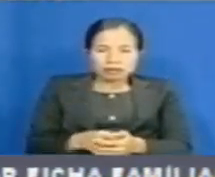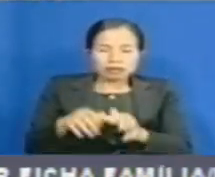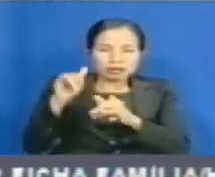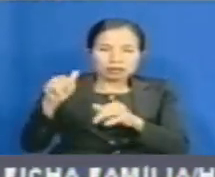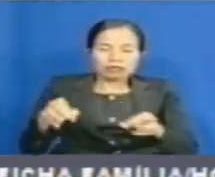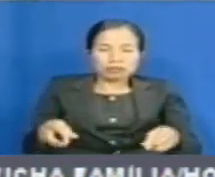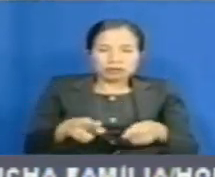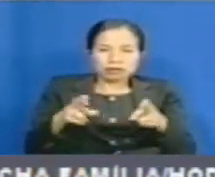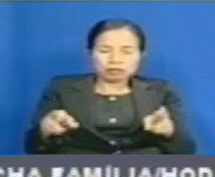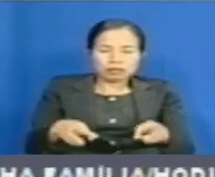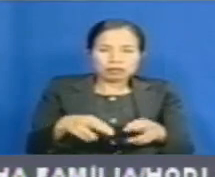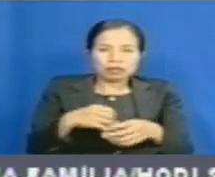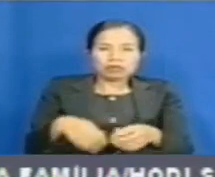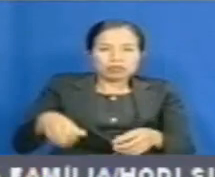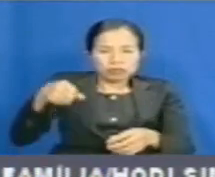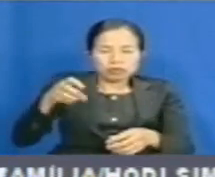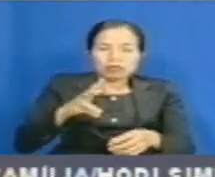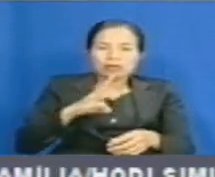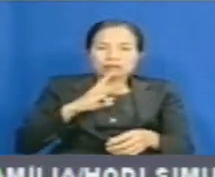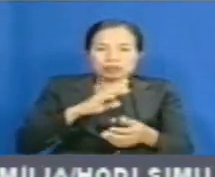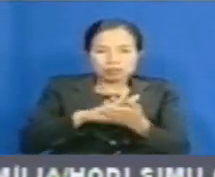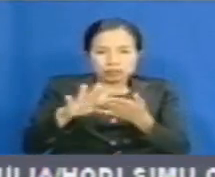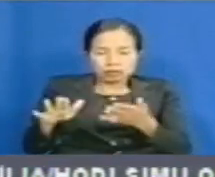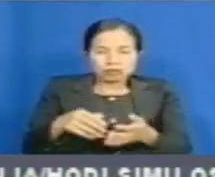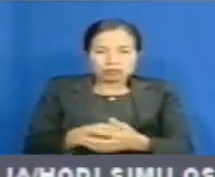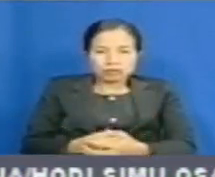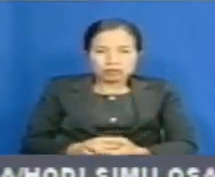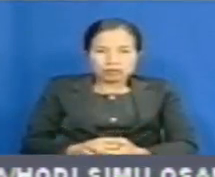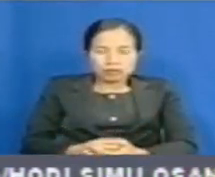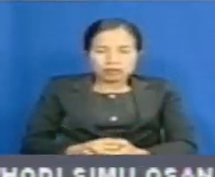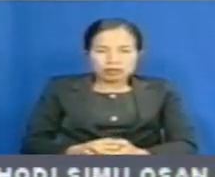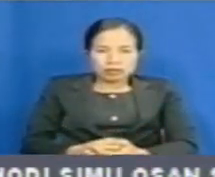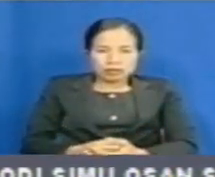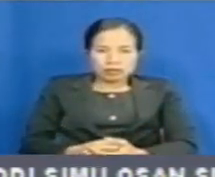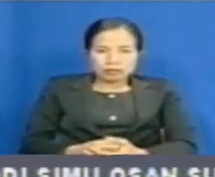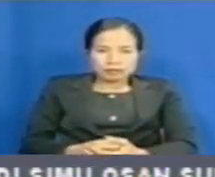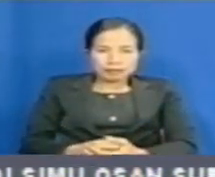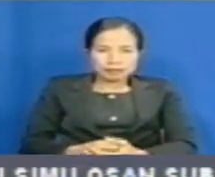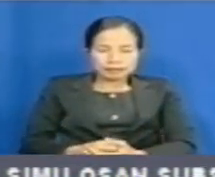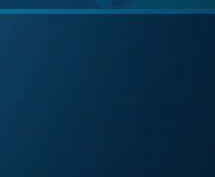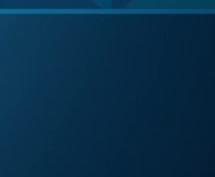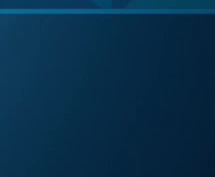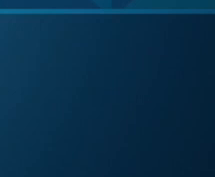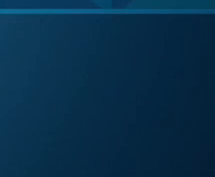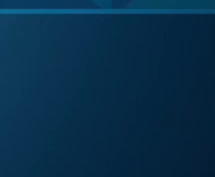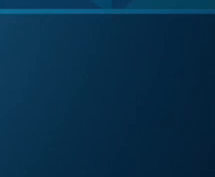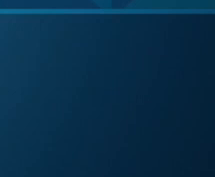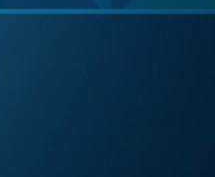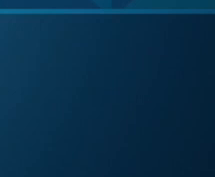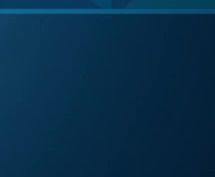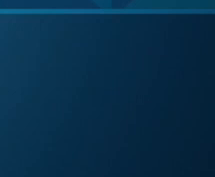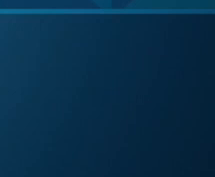krau ulun hori kuru b mos usi munisipio inau na polisa biar bai RTTD.